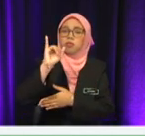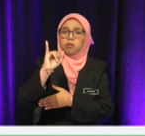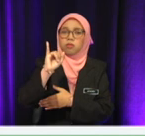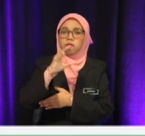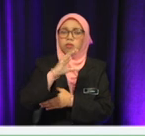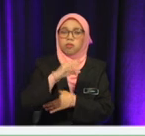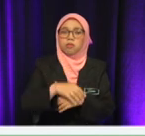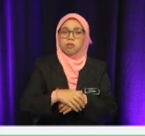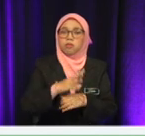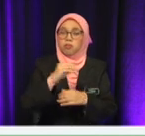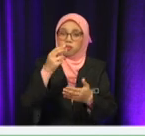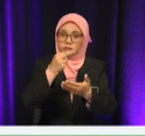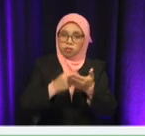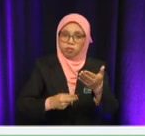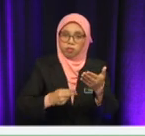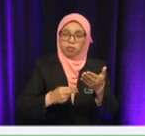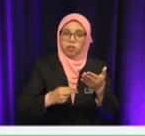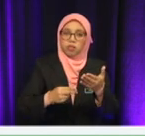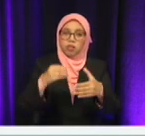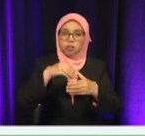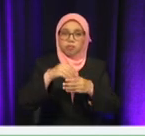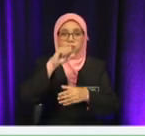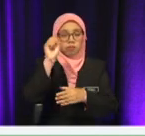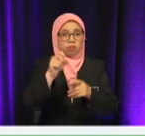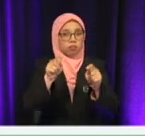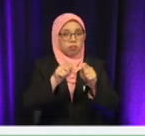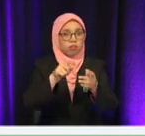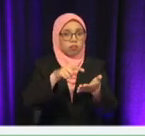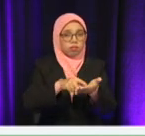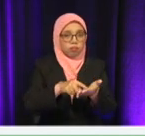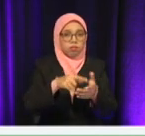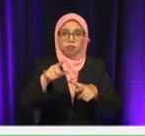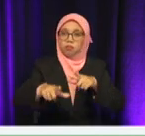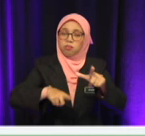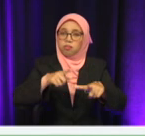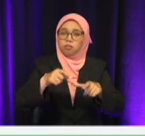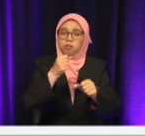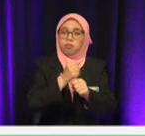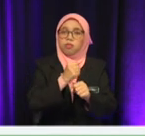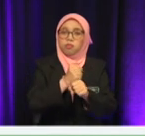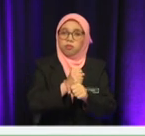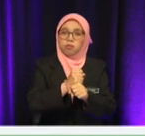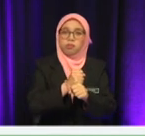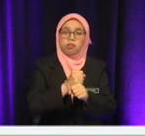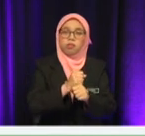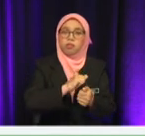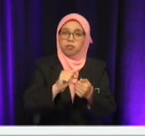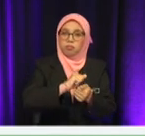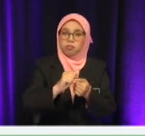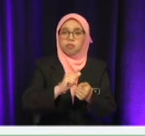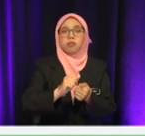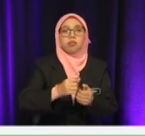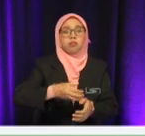berbentuk seperti ini. Okey, selain daripada langkah kerja membasuh botol susu, terdapat juga langkah kerja yang lain yang perlu